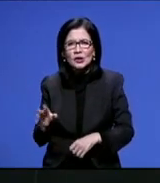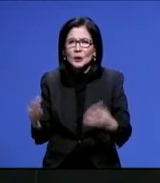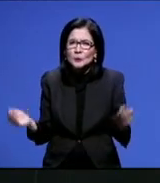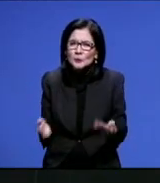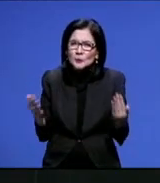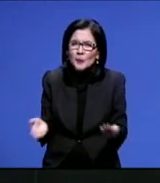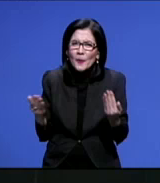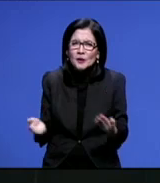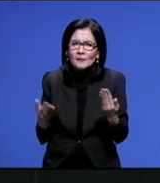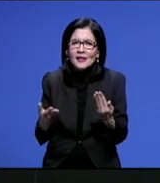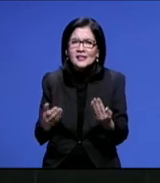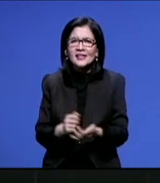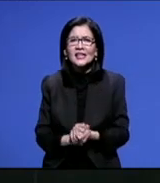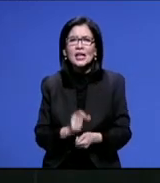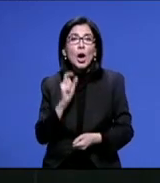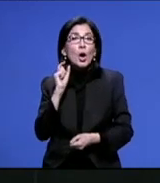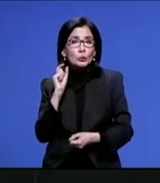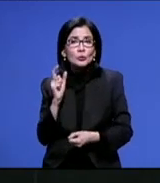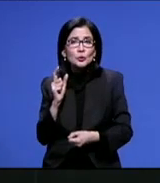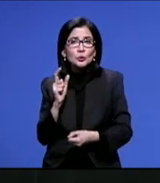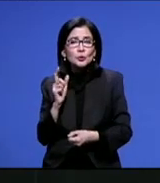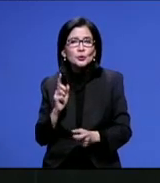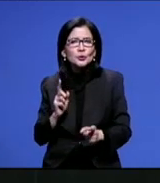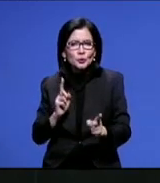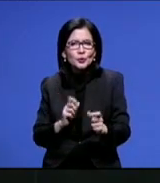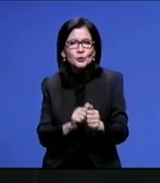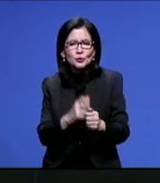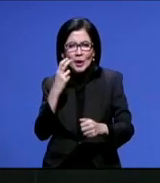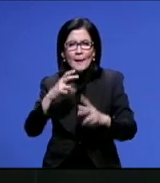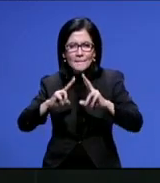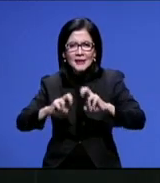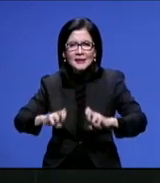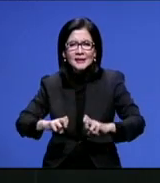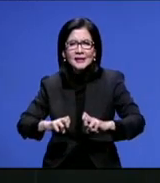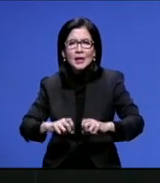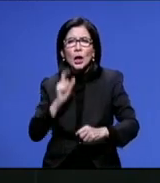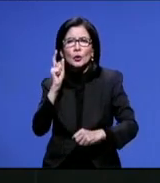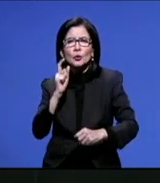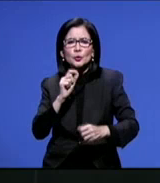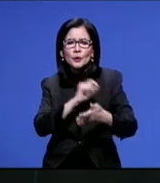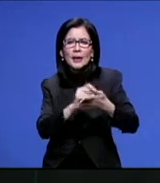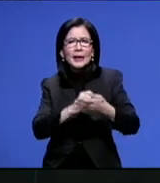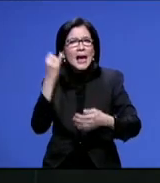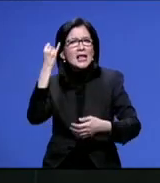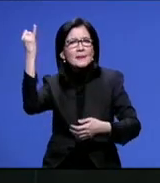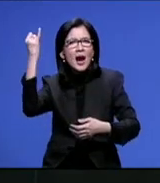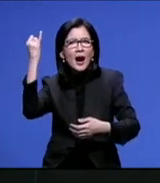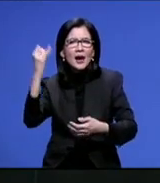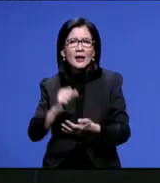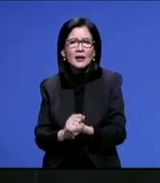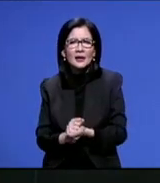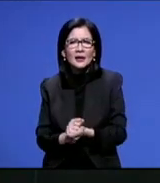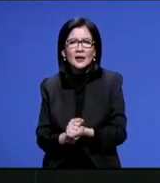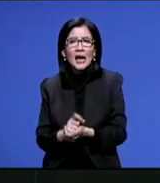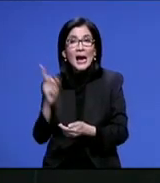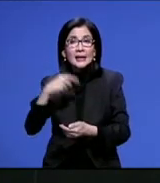termotivasi untuk juga bisa ikut meneliti, terutama untuk karya-karya ilmiah, boleh dikatakan untuk